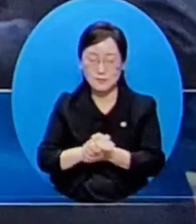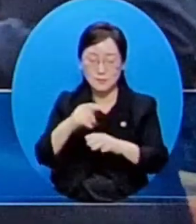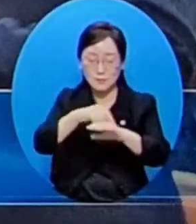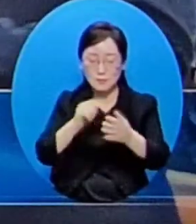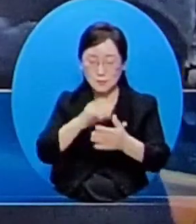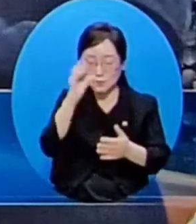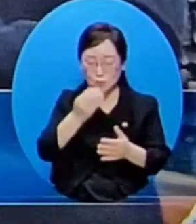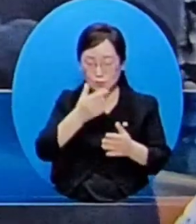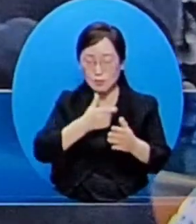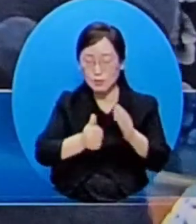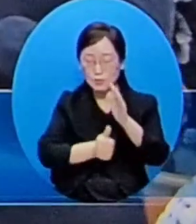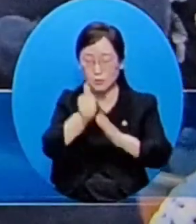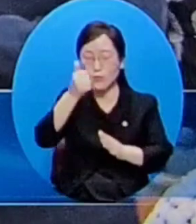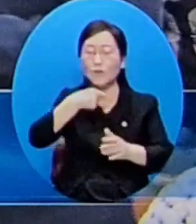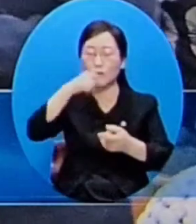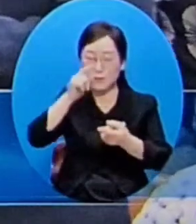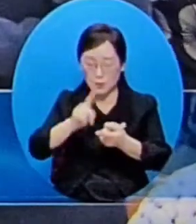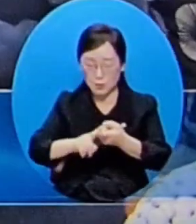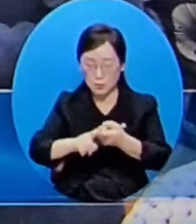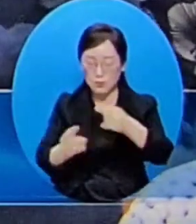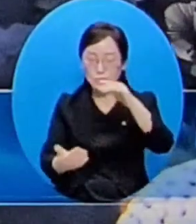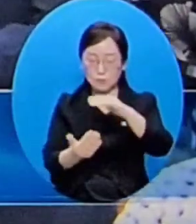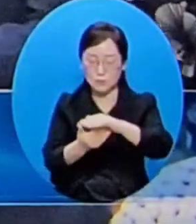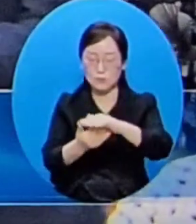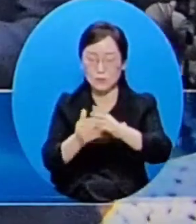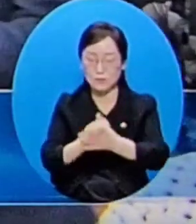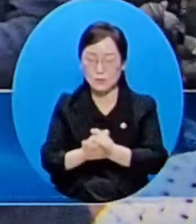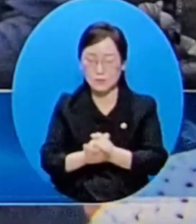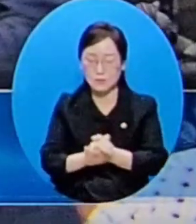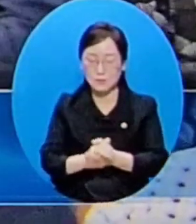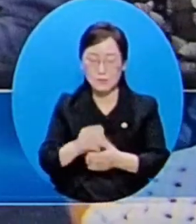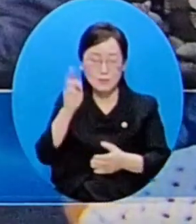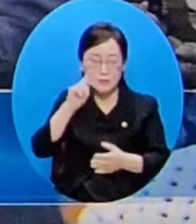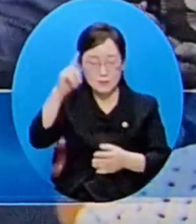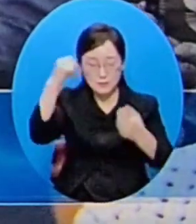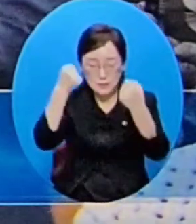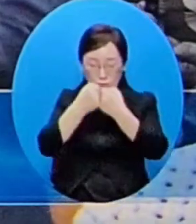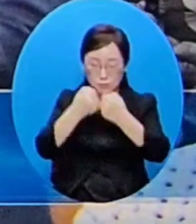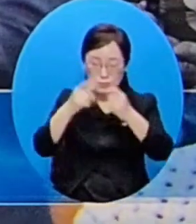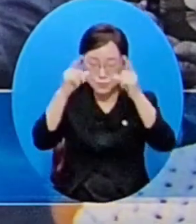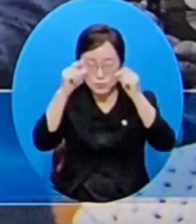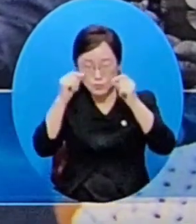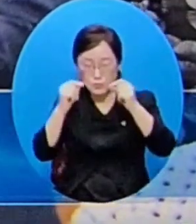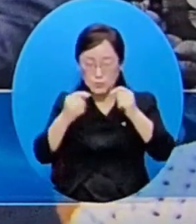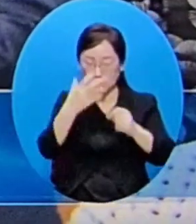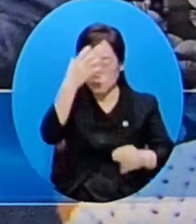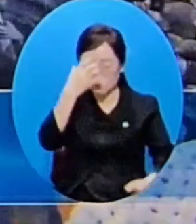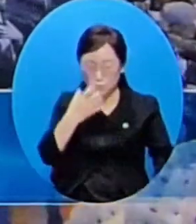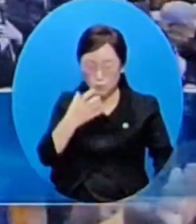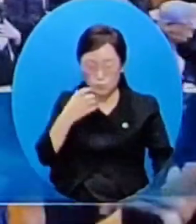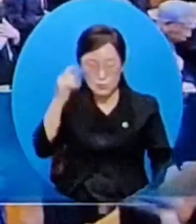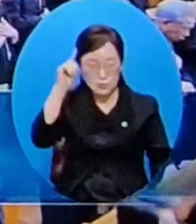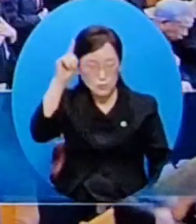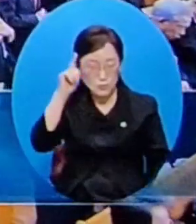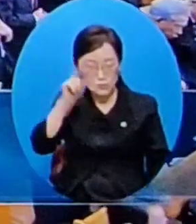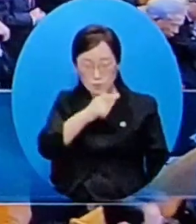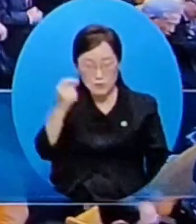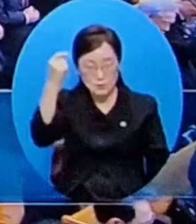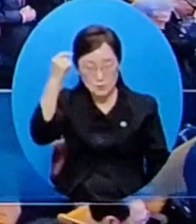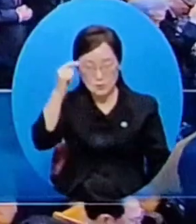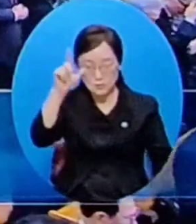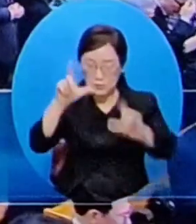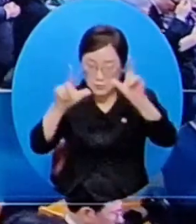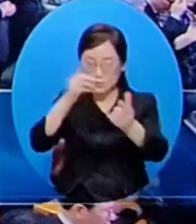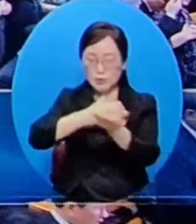마음의 거룩한 소원이 주의 뜻 가운데 이루어 질지어다. 심한 두통, 불면증, 우울증, 노르제, 각종 정신질환은